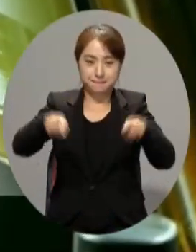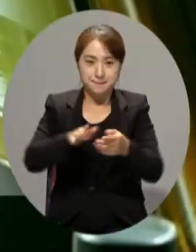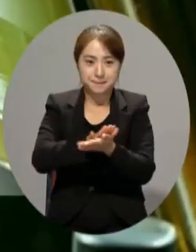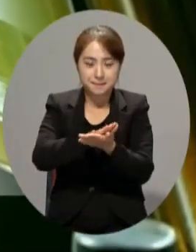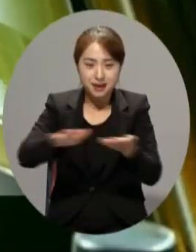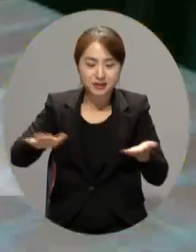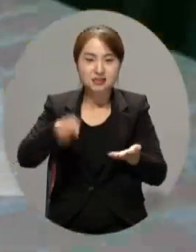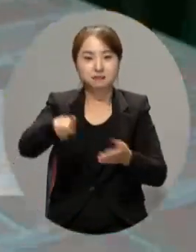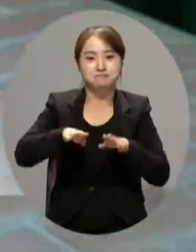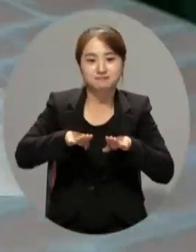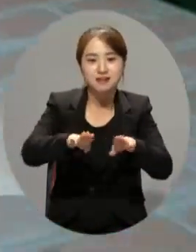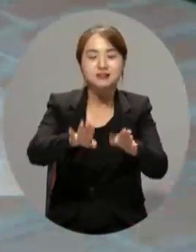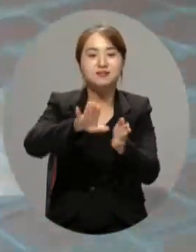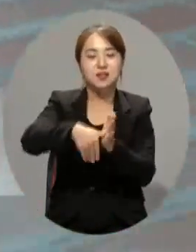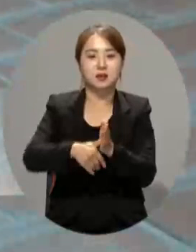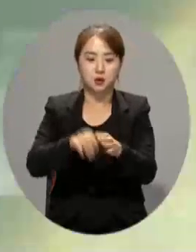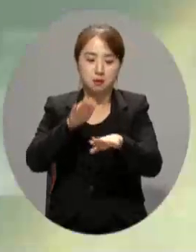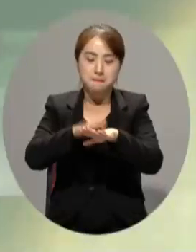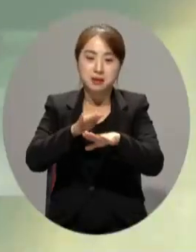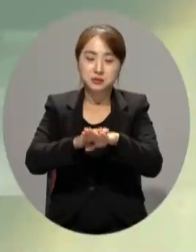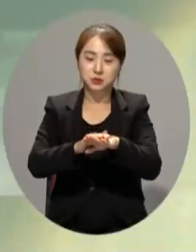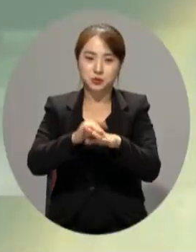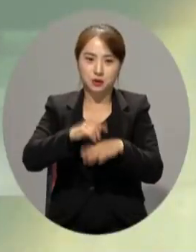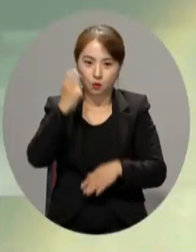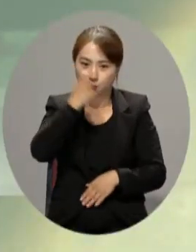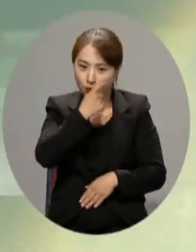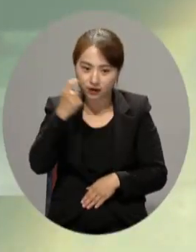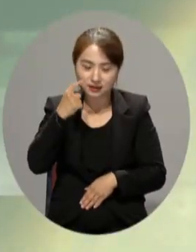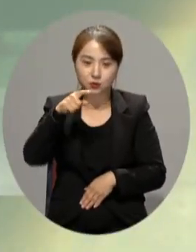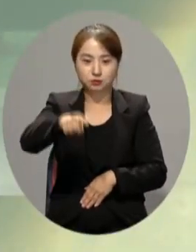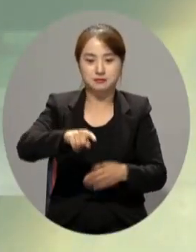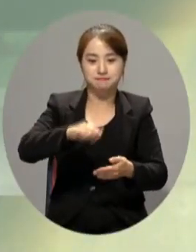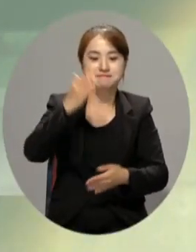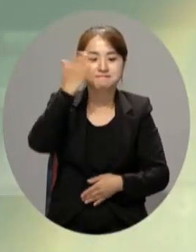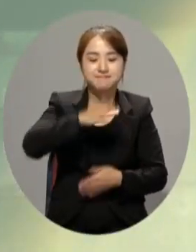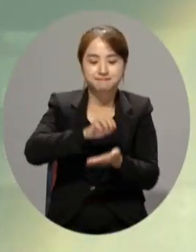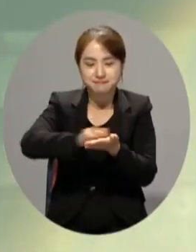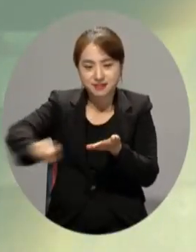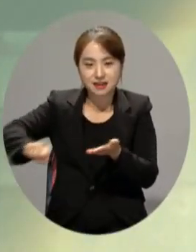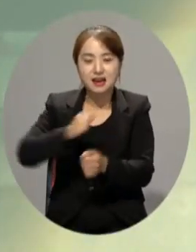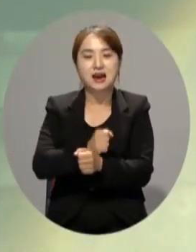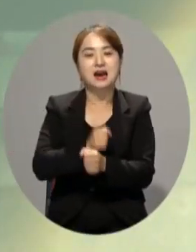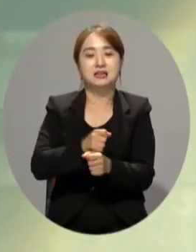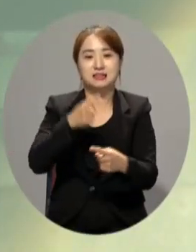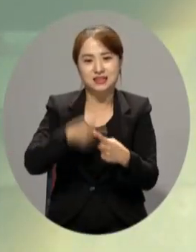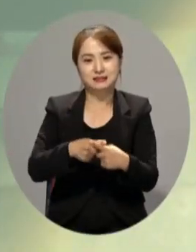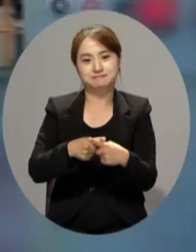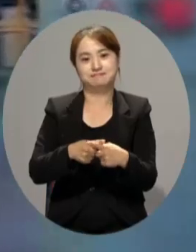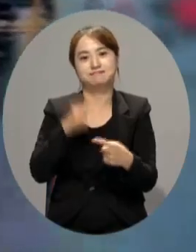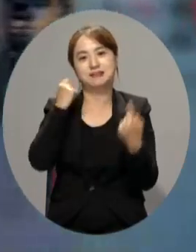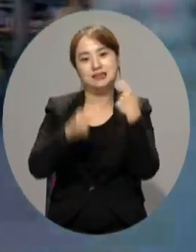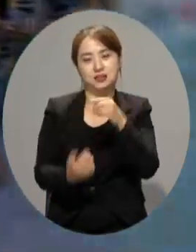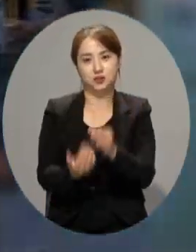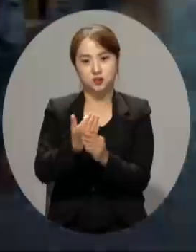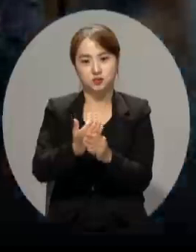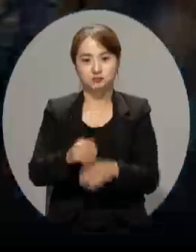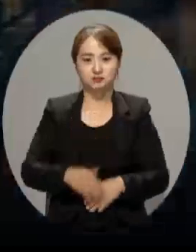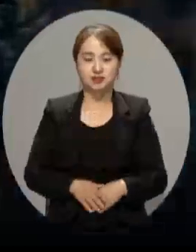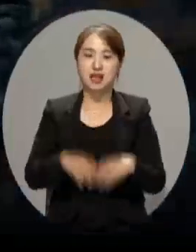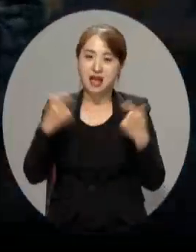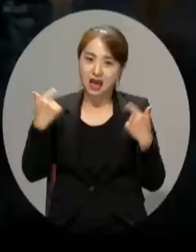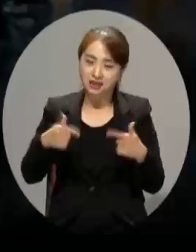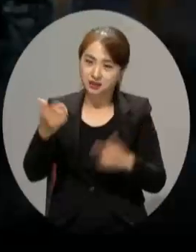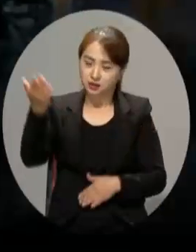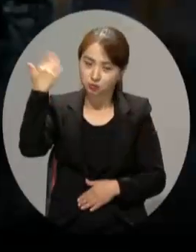공정에서 맨손으로 이물질을 확인하고 제거하는 작업을 하다 사고를 당했습니다. 통상적으로 그렇게 해왔던 작업인